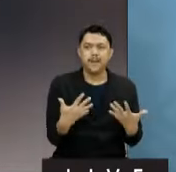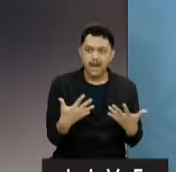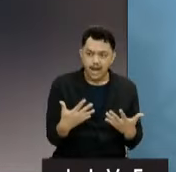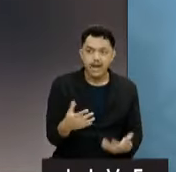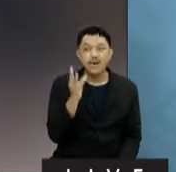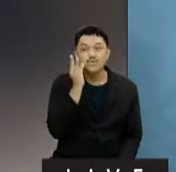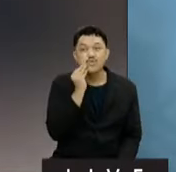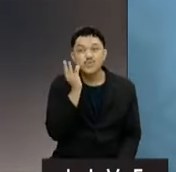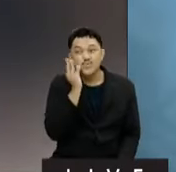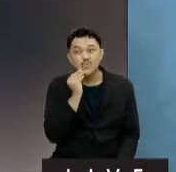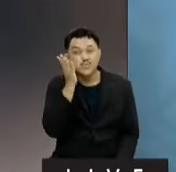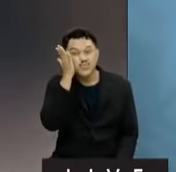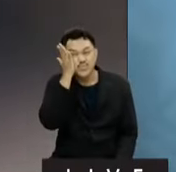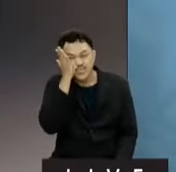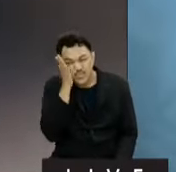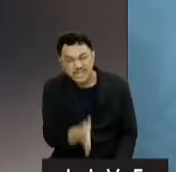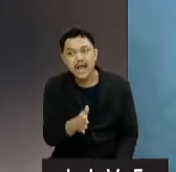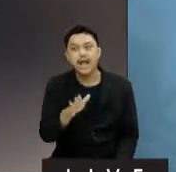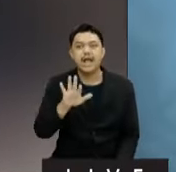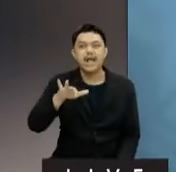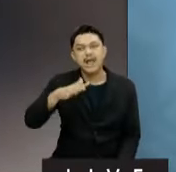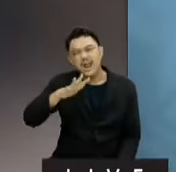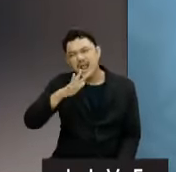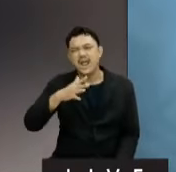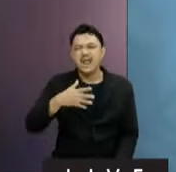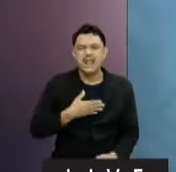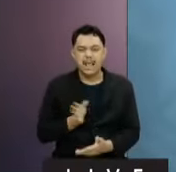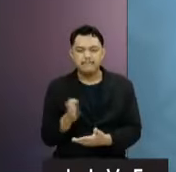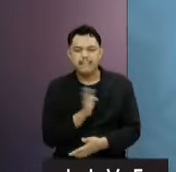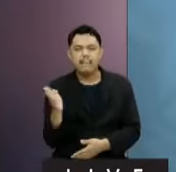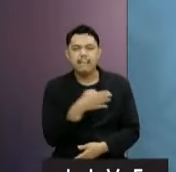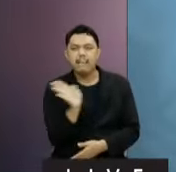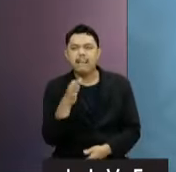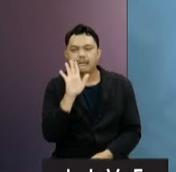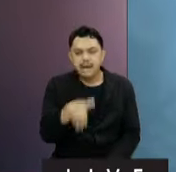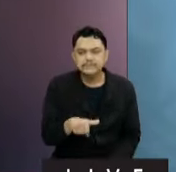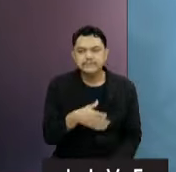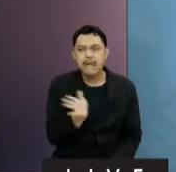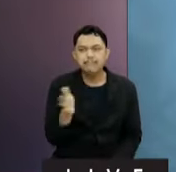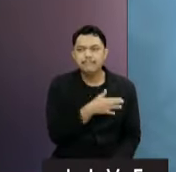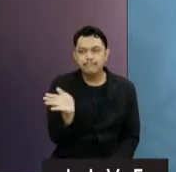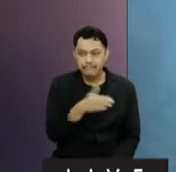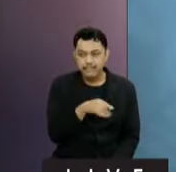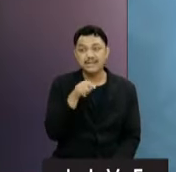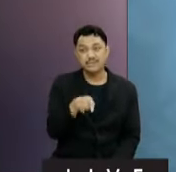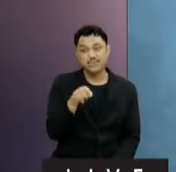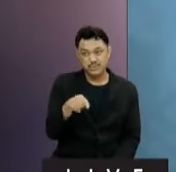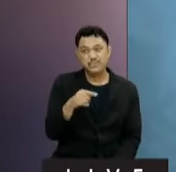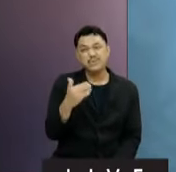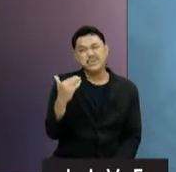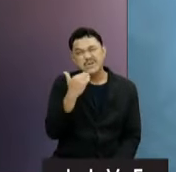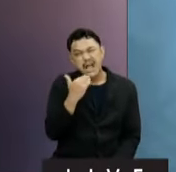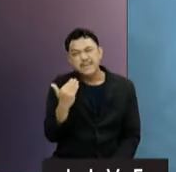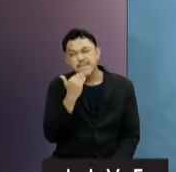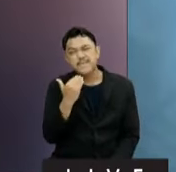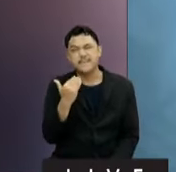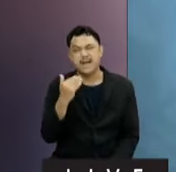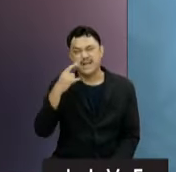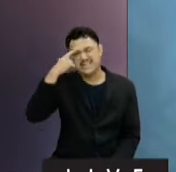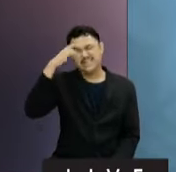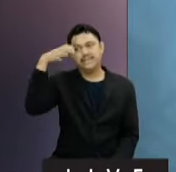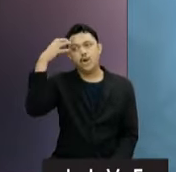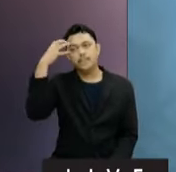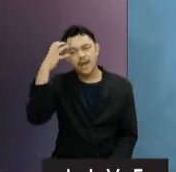muda, masih sangat labil dan dia mendapat tekanan yang seperti ini, sangat mungkin dia akan mendapat trauma yang cukup lama, trauma